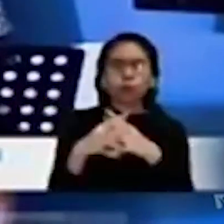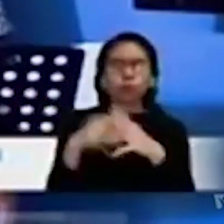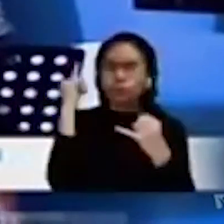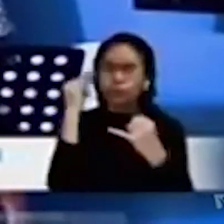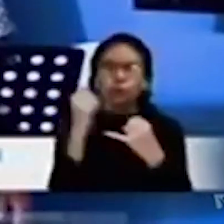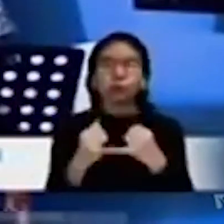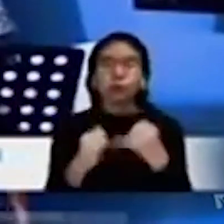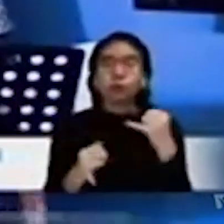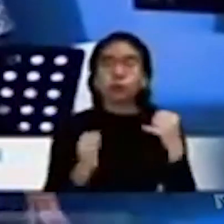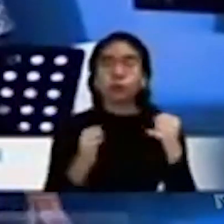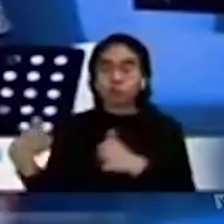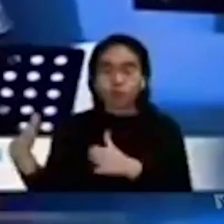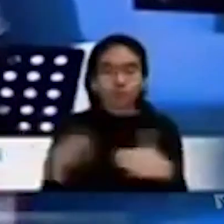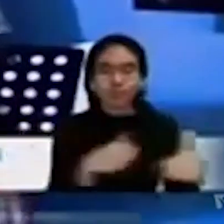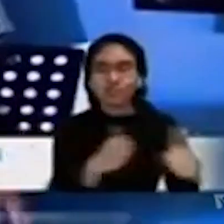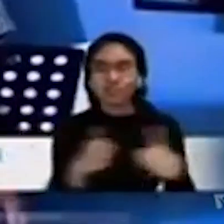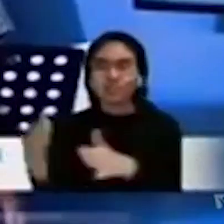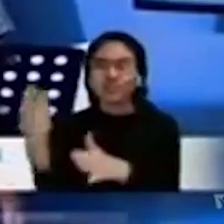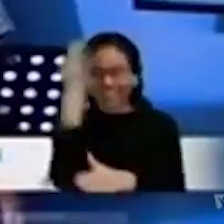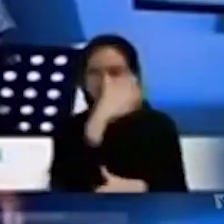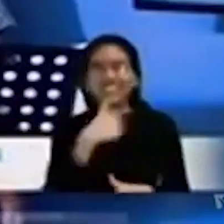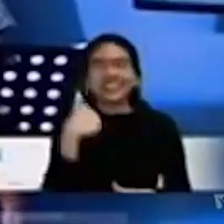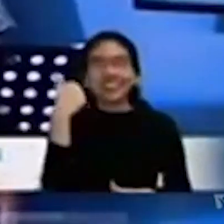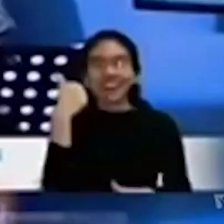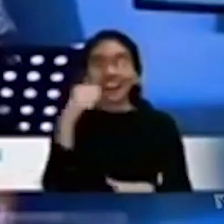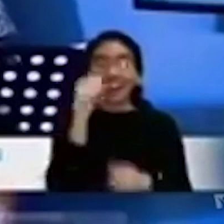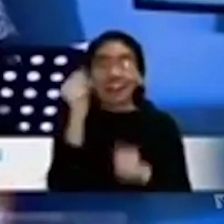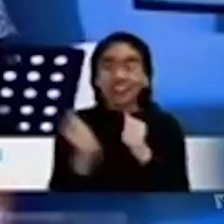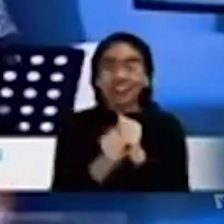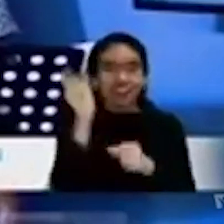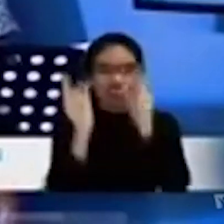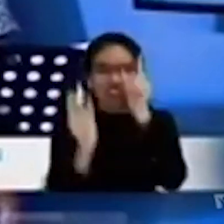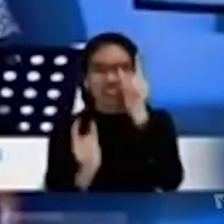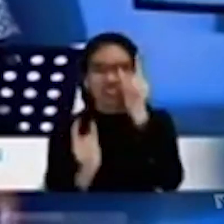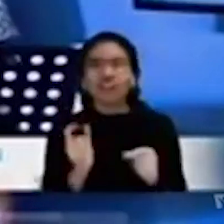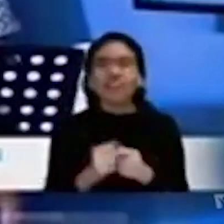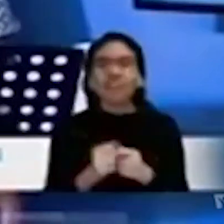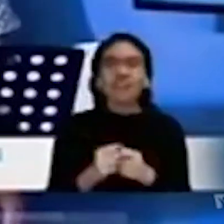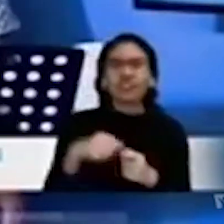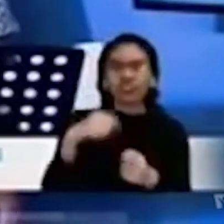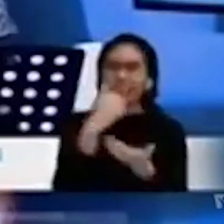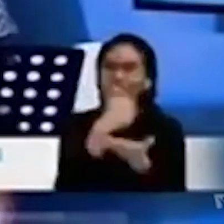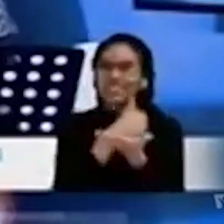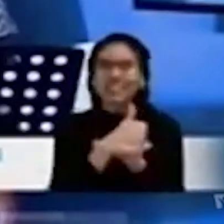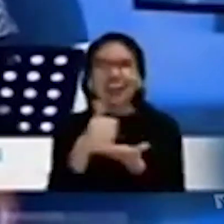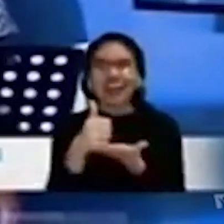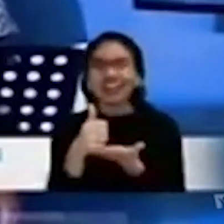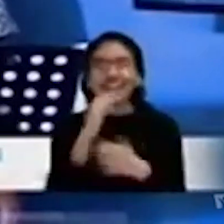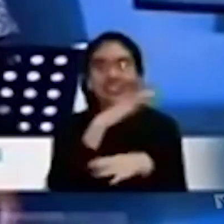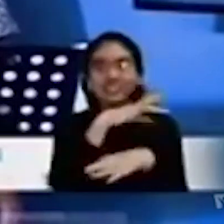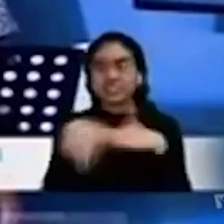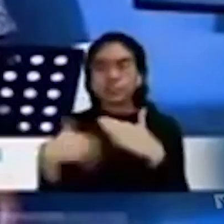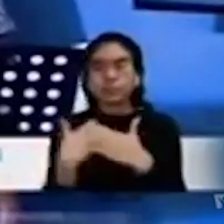sungai permai dengan orang saleh semua di